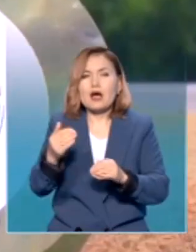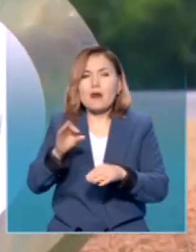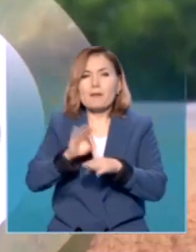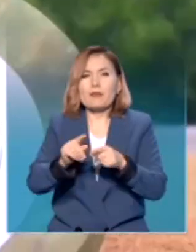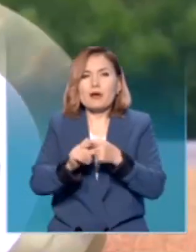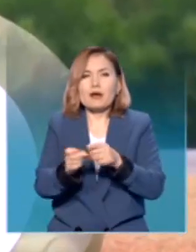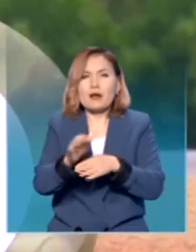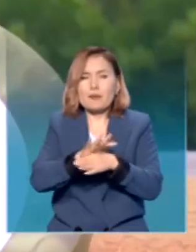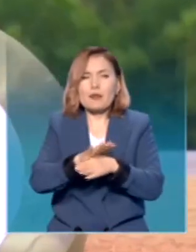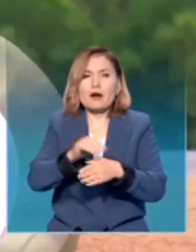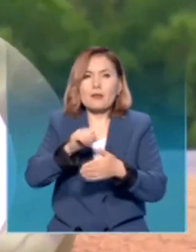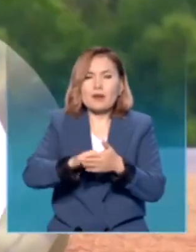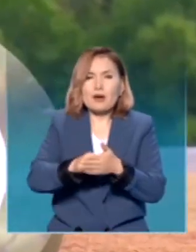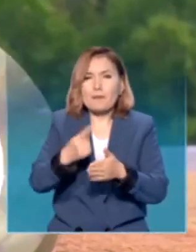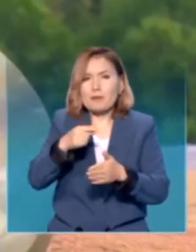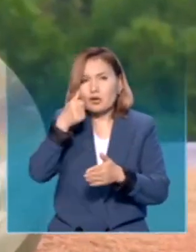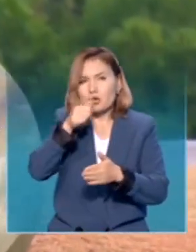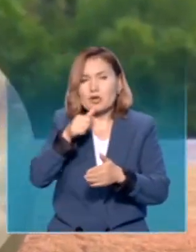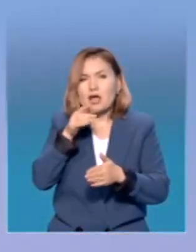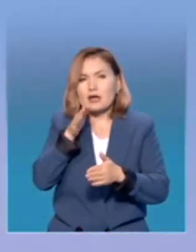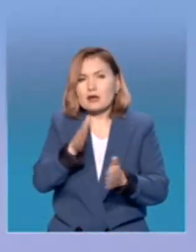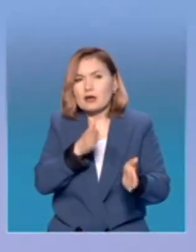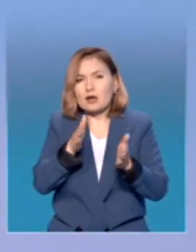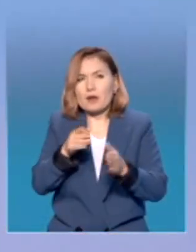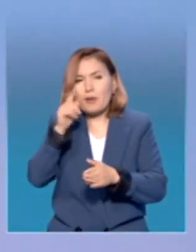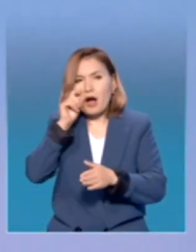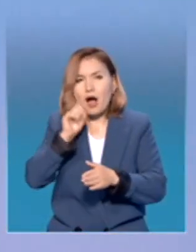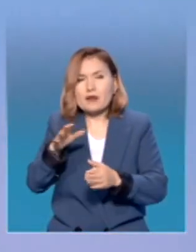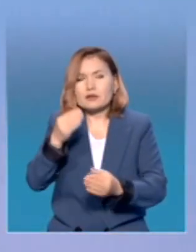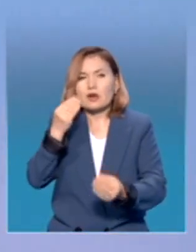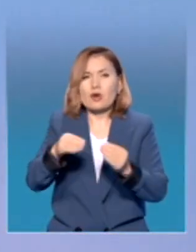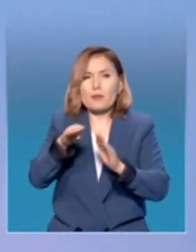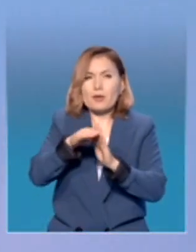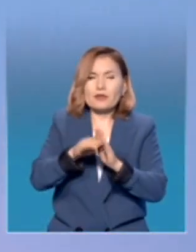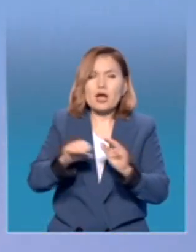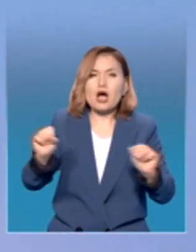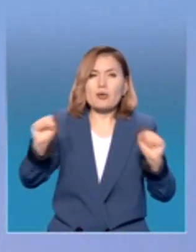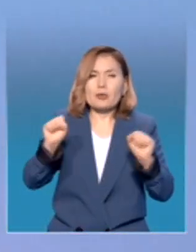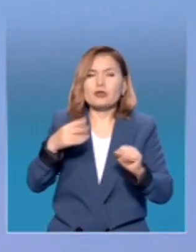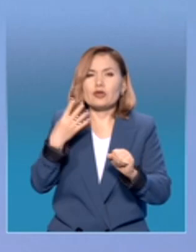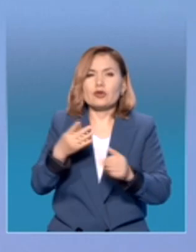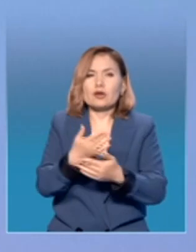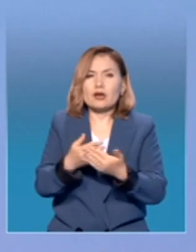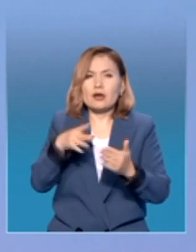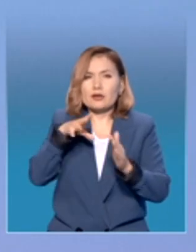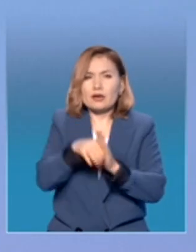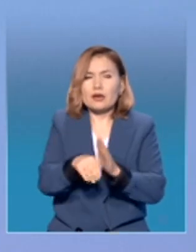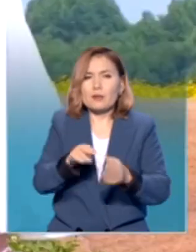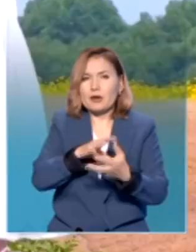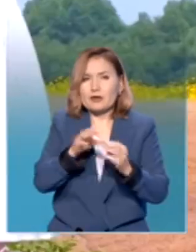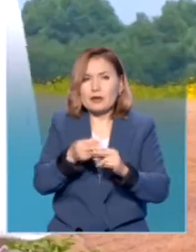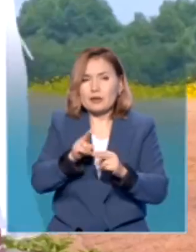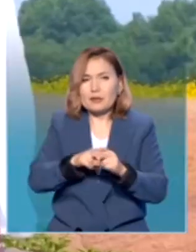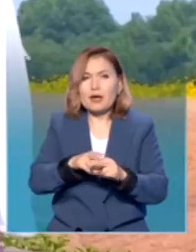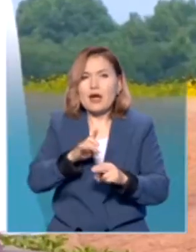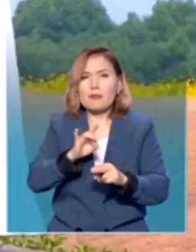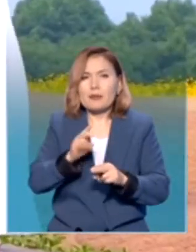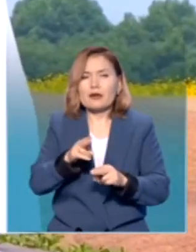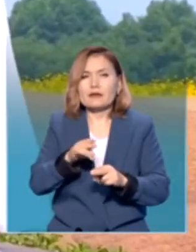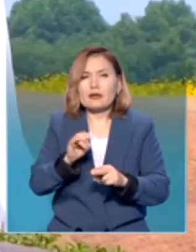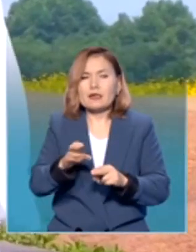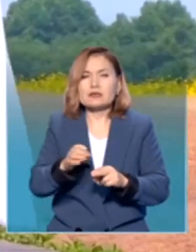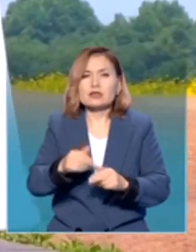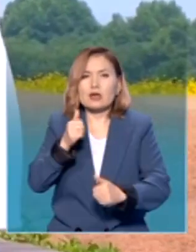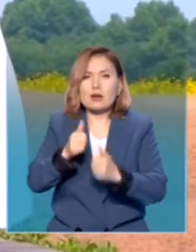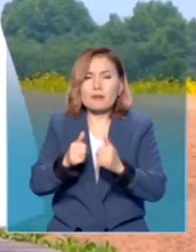пандемияға байланысты бір жыл кейінге шегерді. Азия ойындарының бағдарламасына спорттың 40 түрі енген, киберспорт пен брейкданс